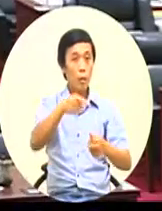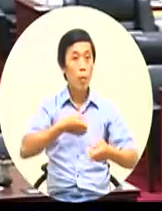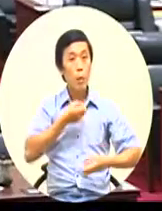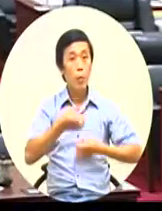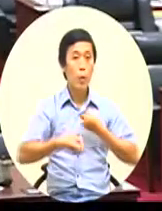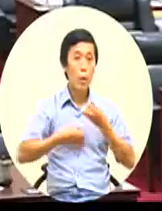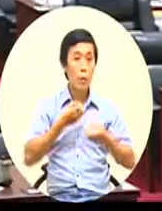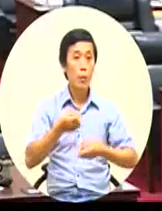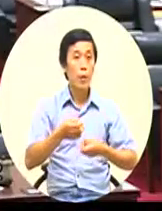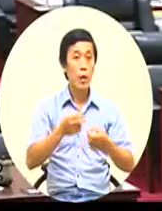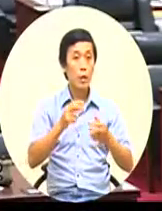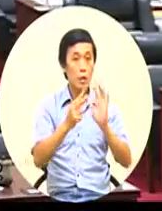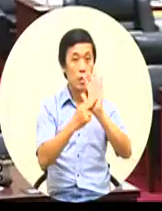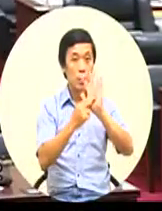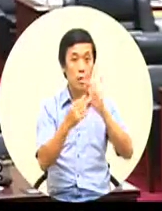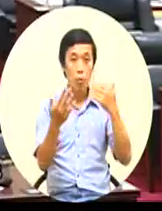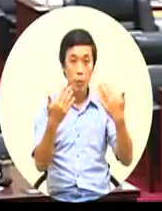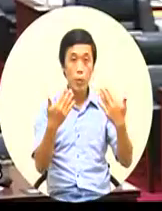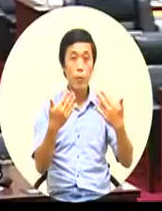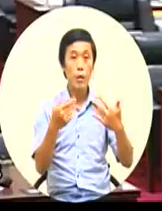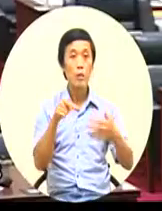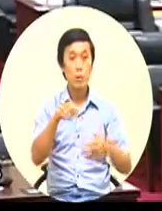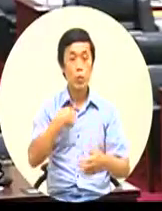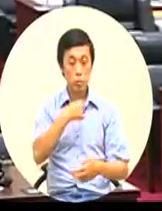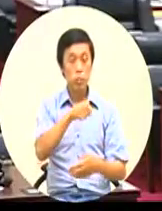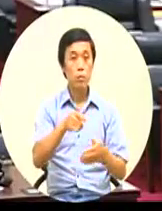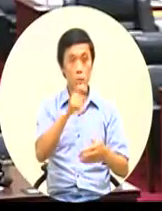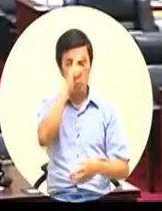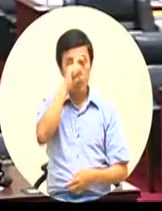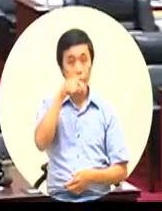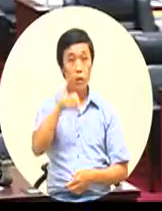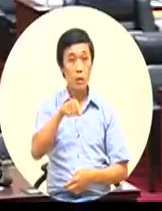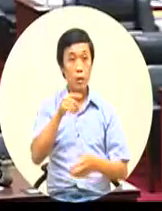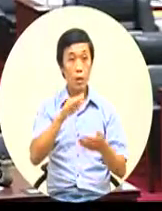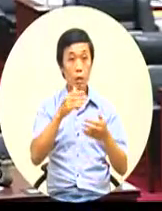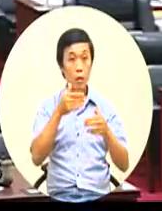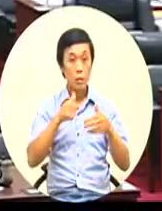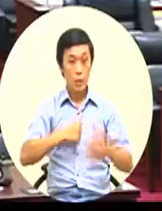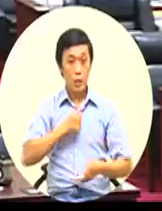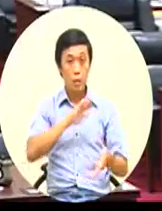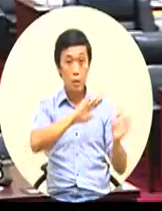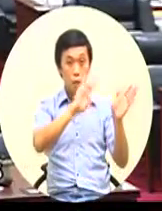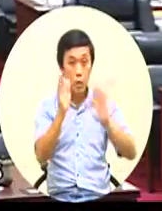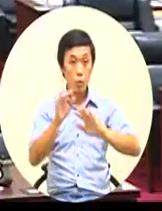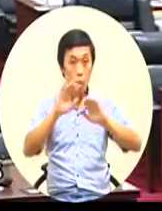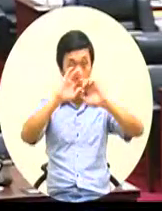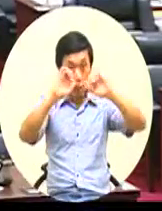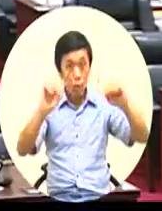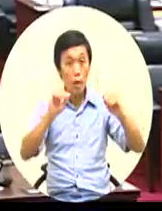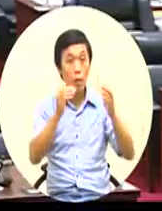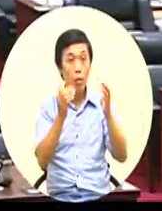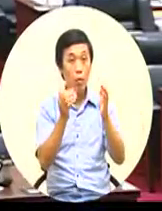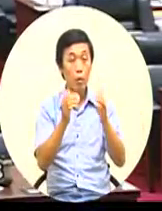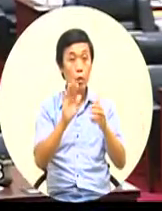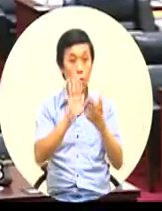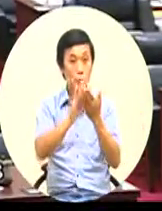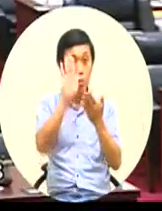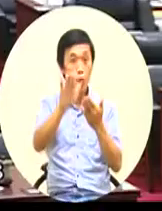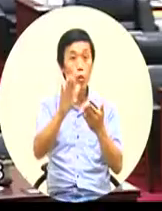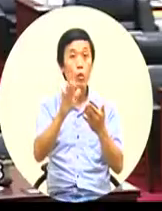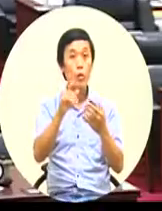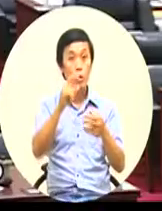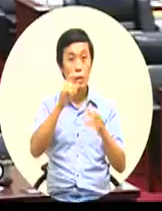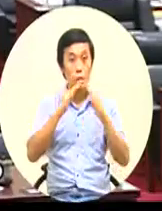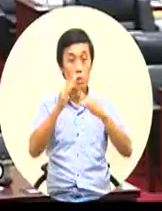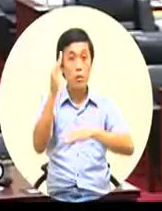相能够呈现出来，这才是我们要的。让这个真相呈现出来之后，让市府找一条大家都可以走的路，让